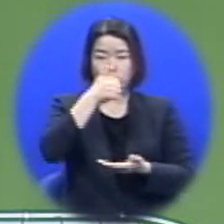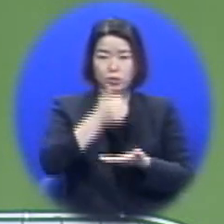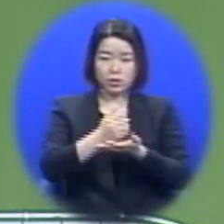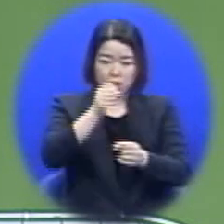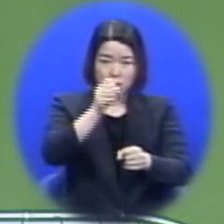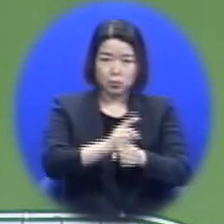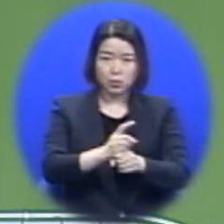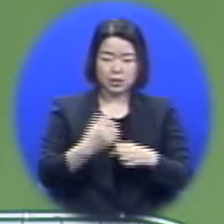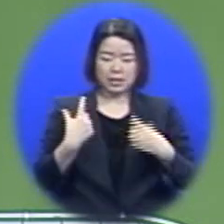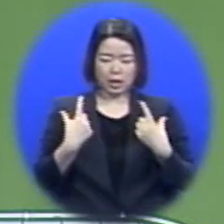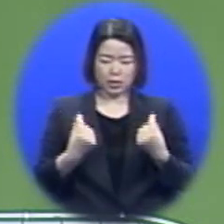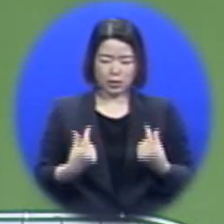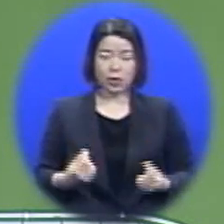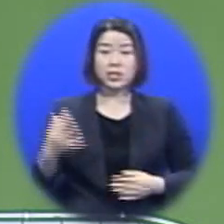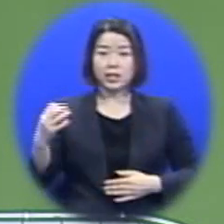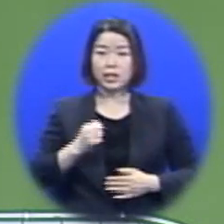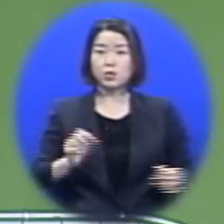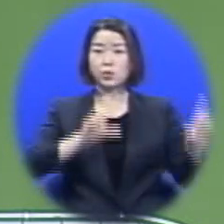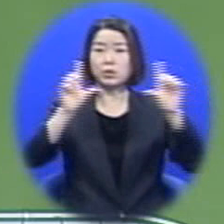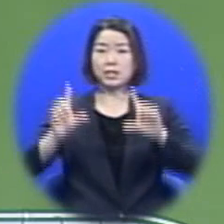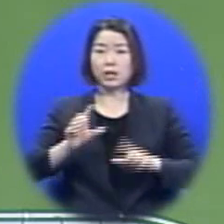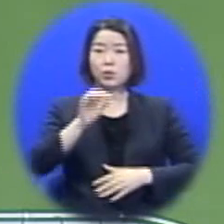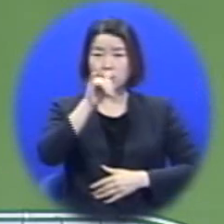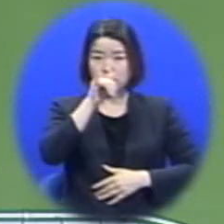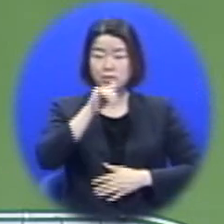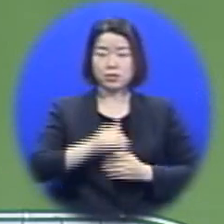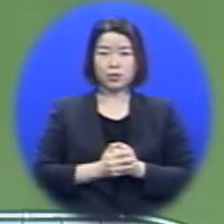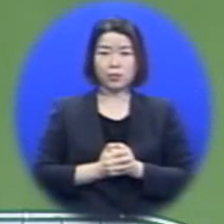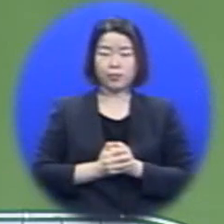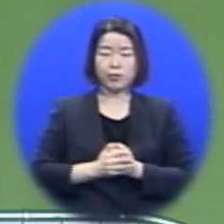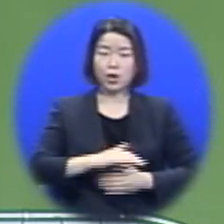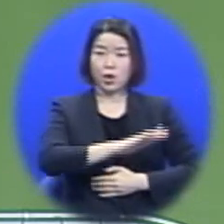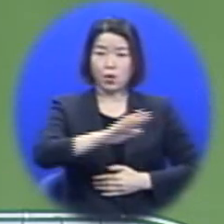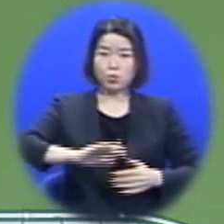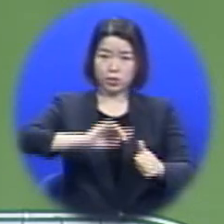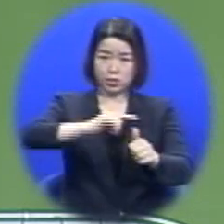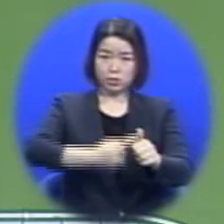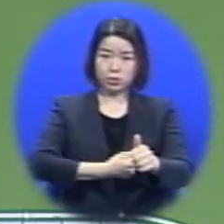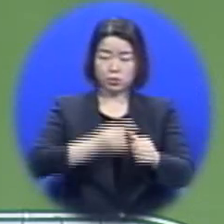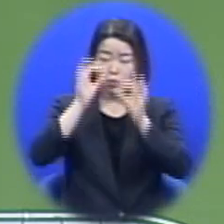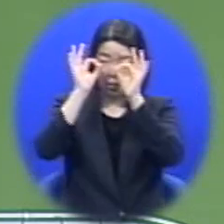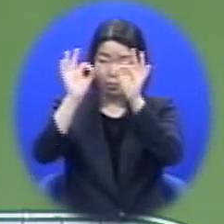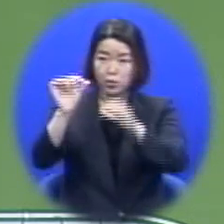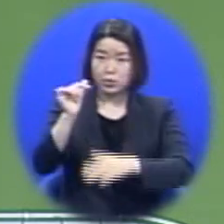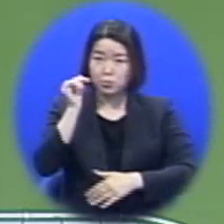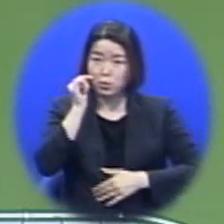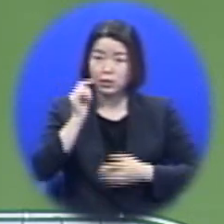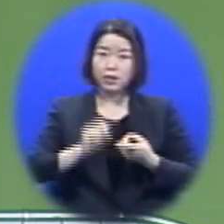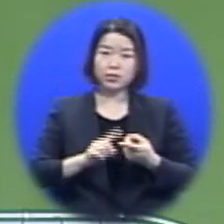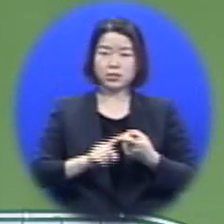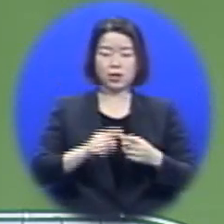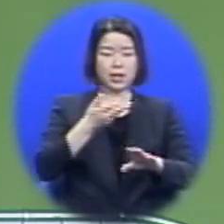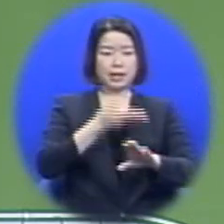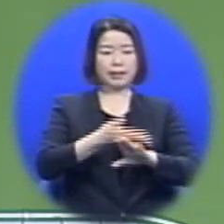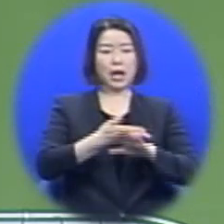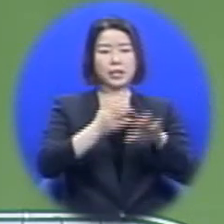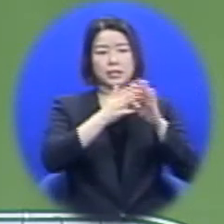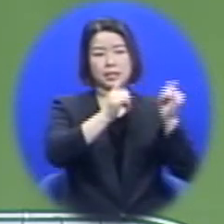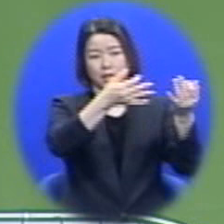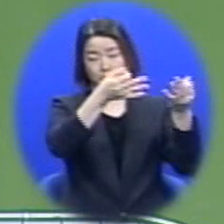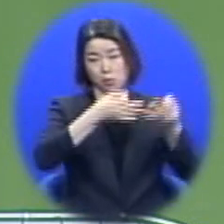가진 채 삽니다. 그러므로 우리 스스로가 보지 못하는 것을 다른 사람이 보는 경우가